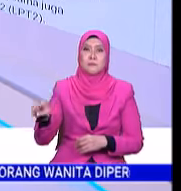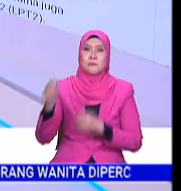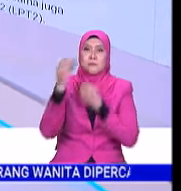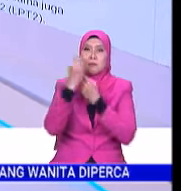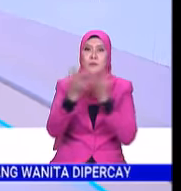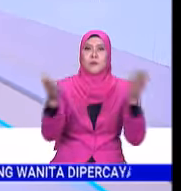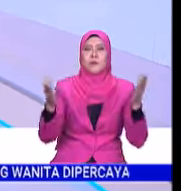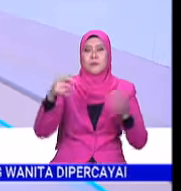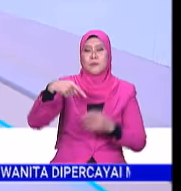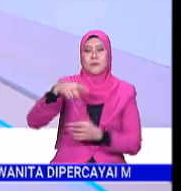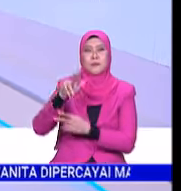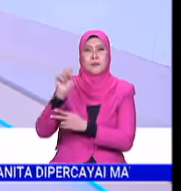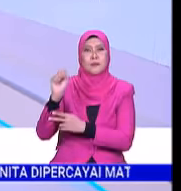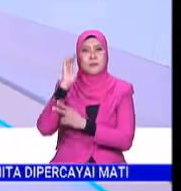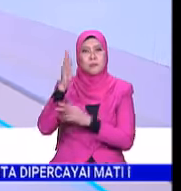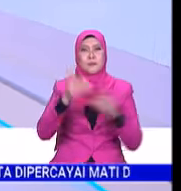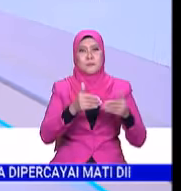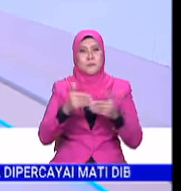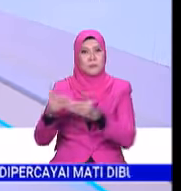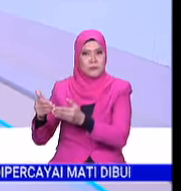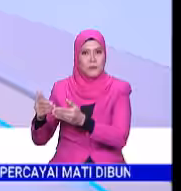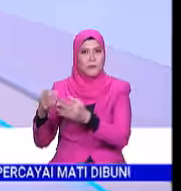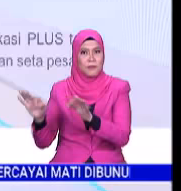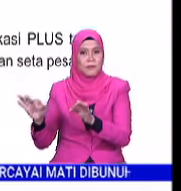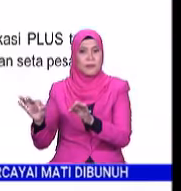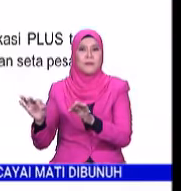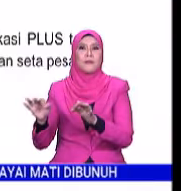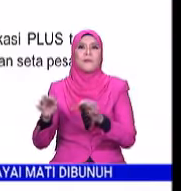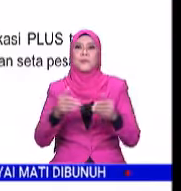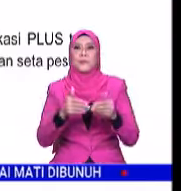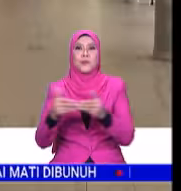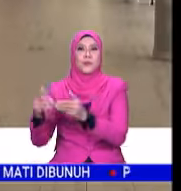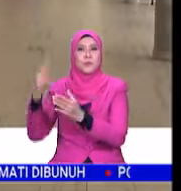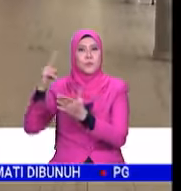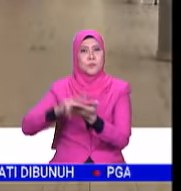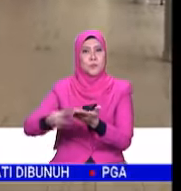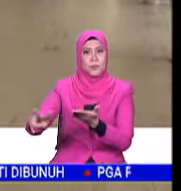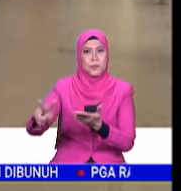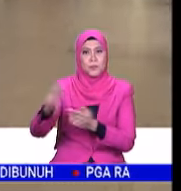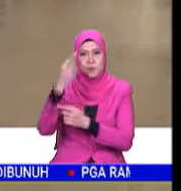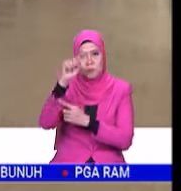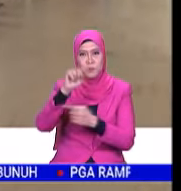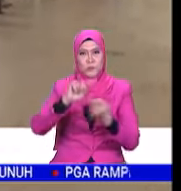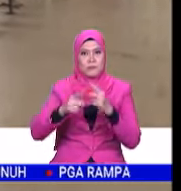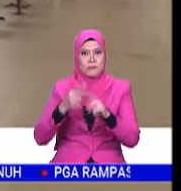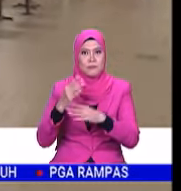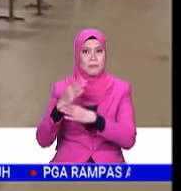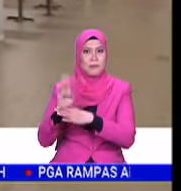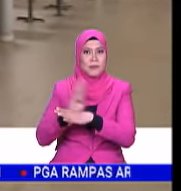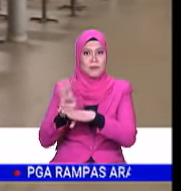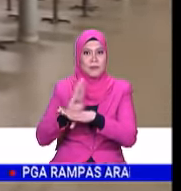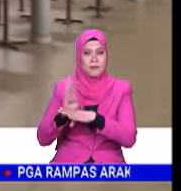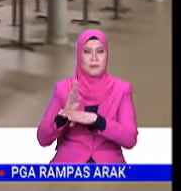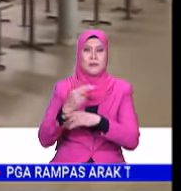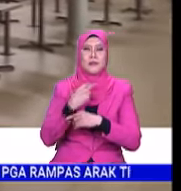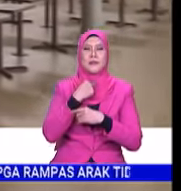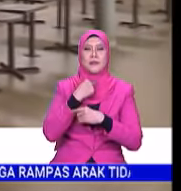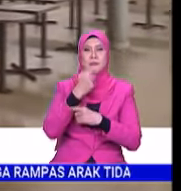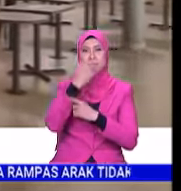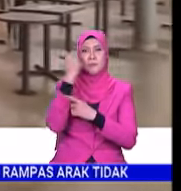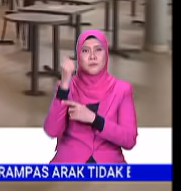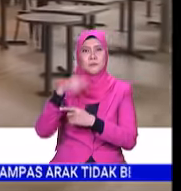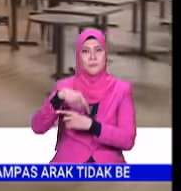memaklumkan Plus juga akan melanjutkan pengecualian sewa bulanan selama 2 minggu kepada rakan niaga yang terjejas berikutan